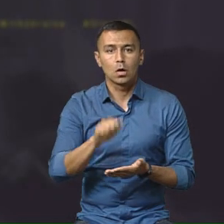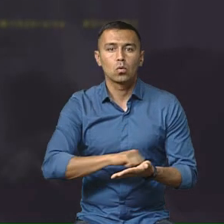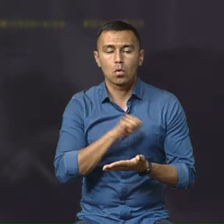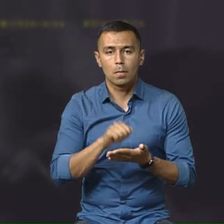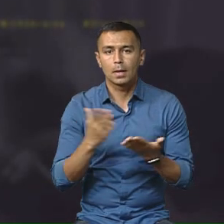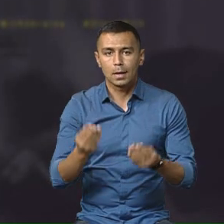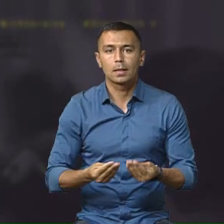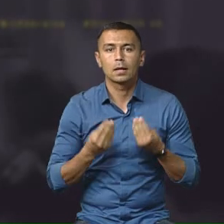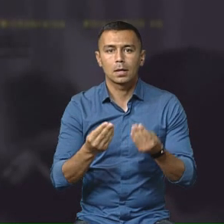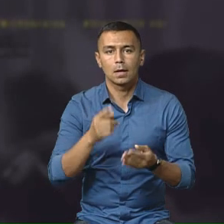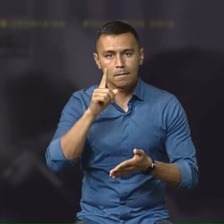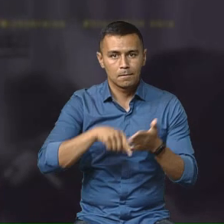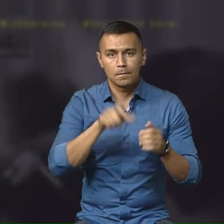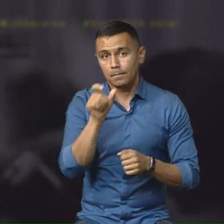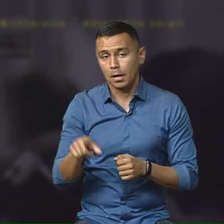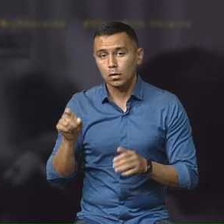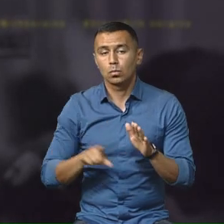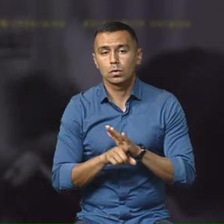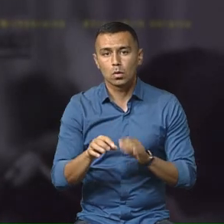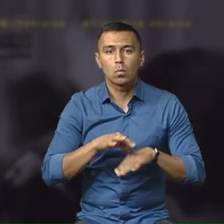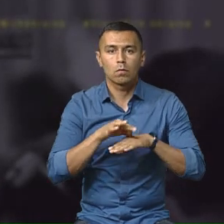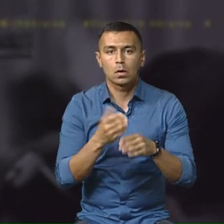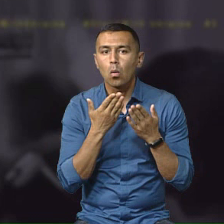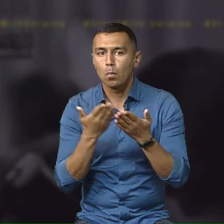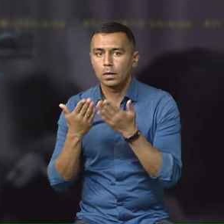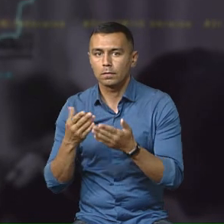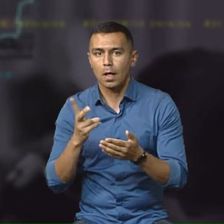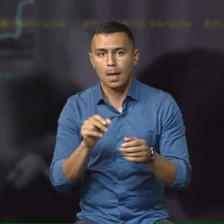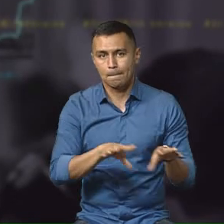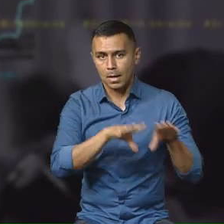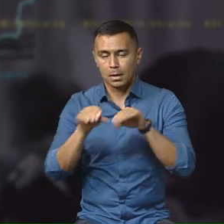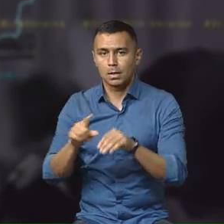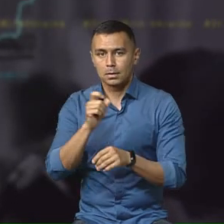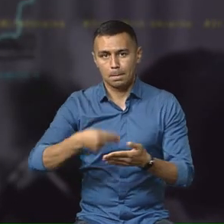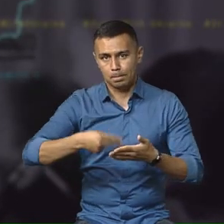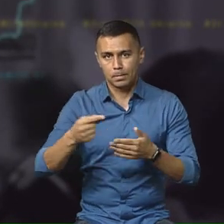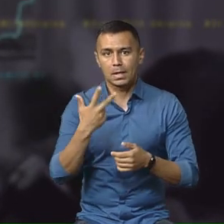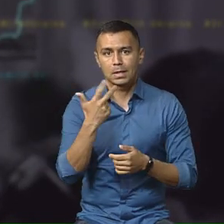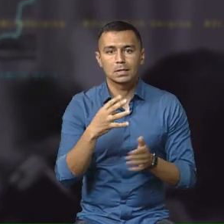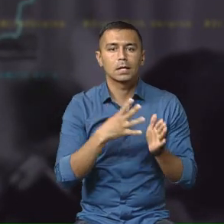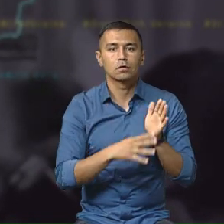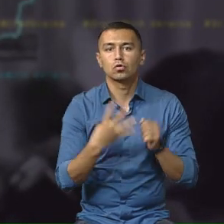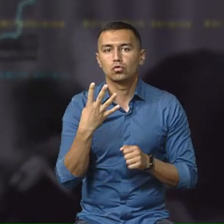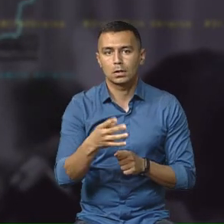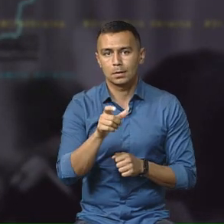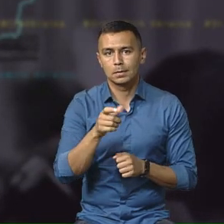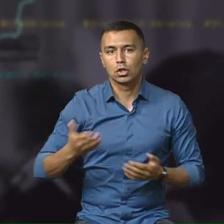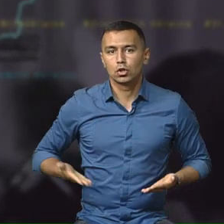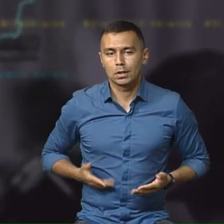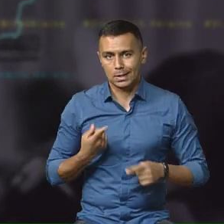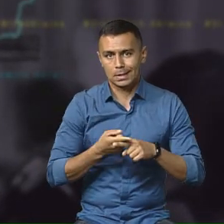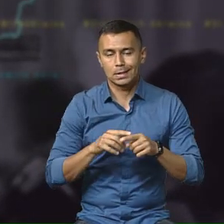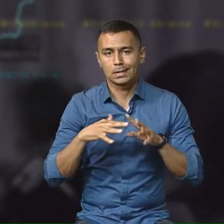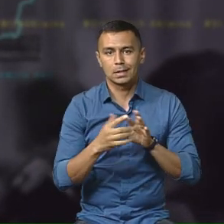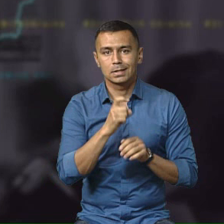документами, які надали прихожани церкви, спочатку проводили опитування на перехід. Запит писалось 394 жителі цих сіл